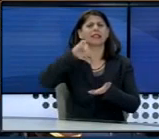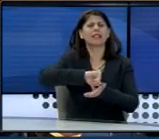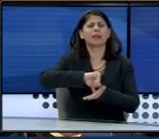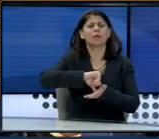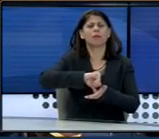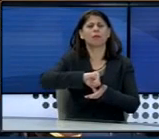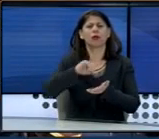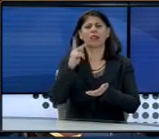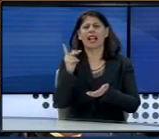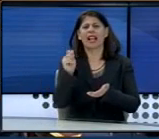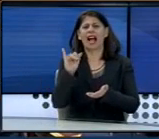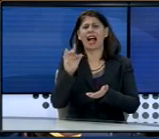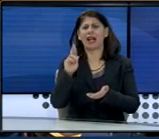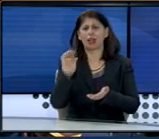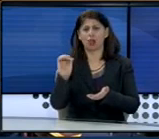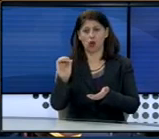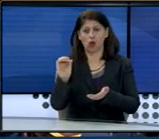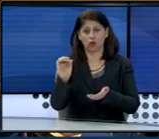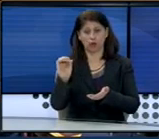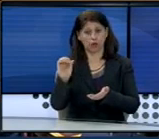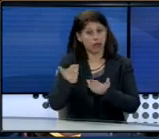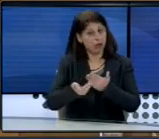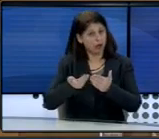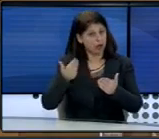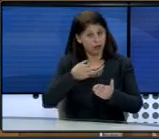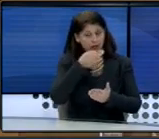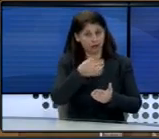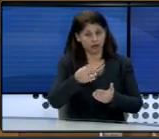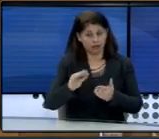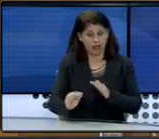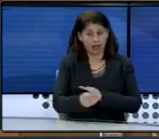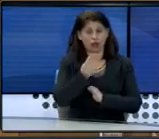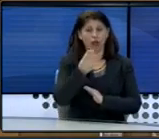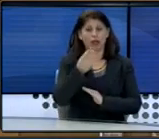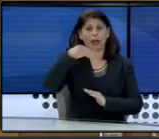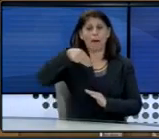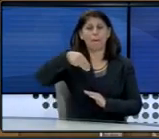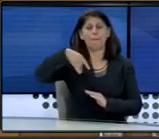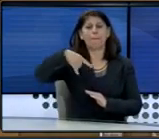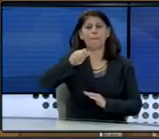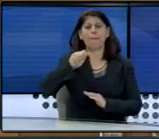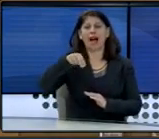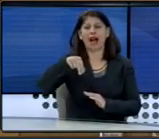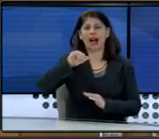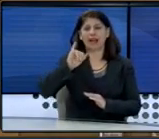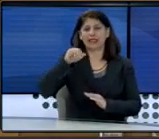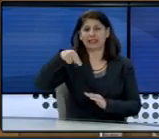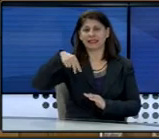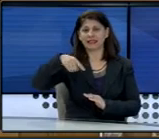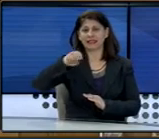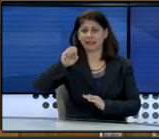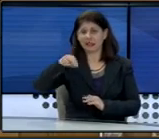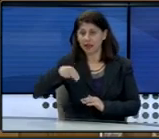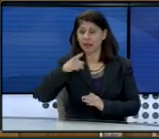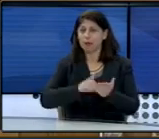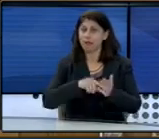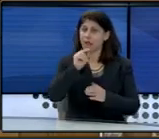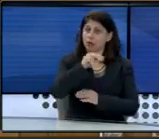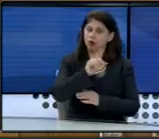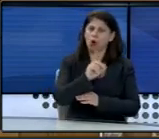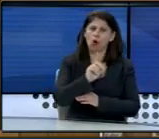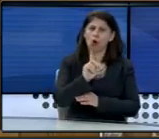Εγκαίρως είχαμε υπογραμμίσει ότι η εκλογή Biden έπρεπε να αξιοποιηθεί